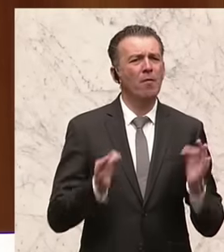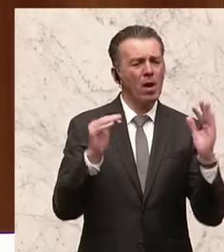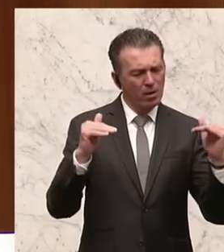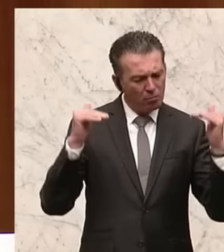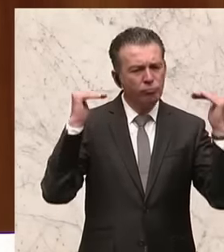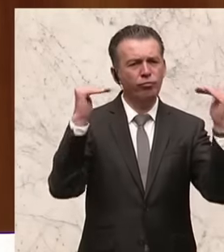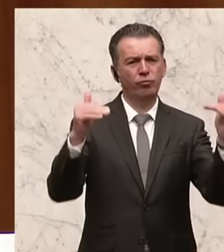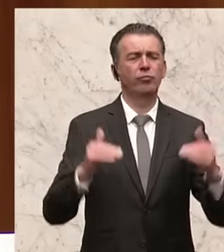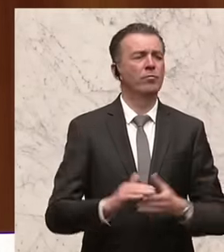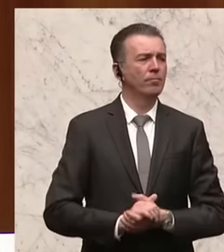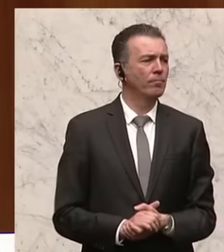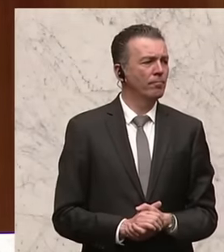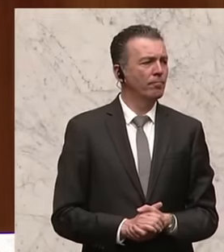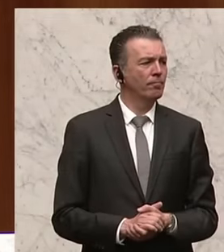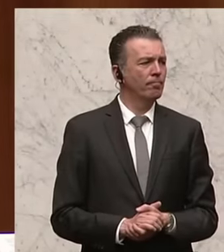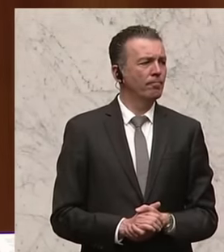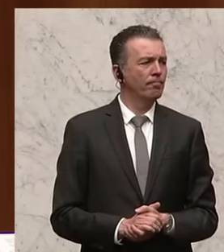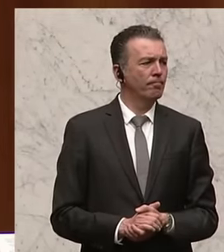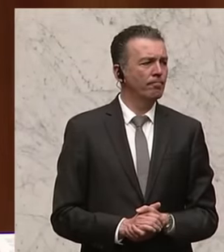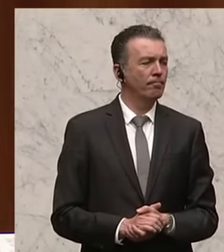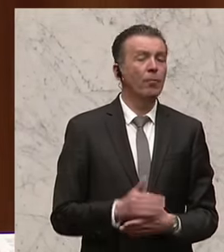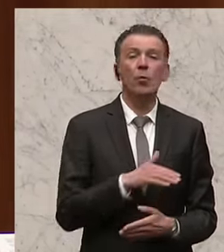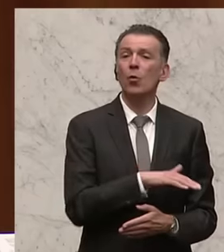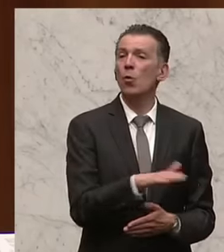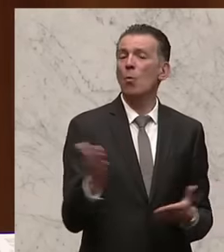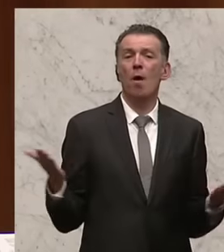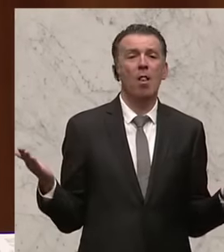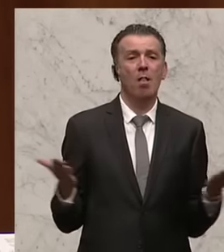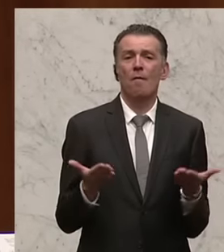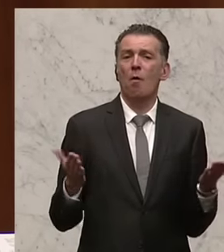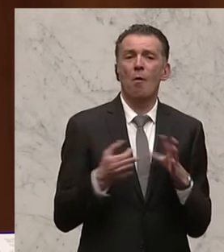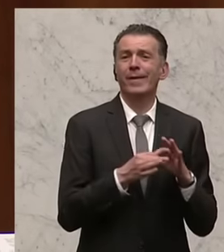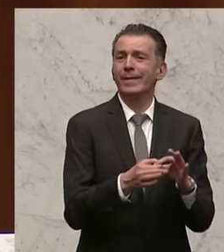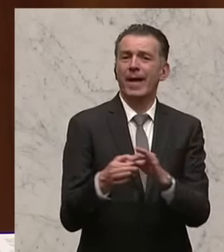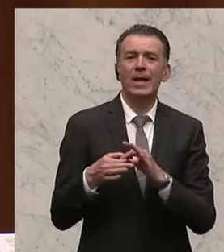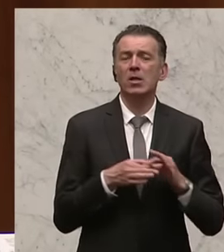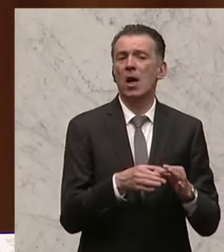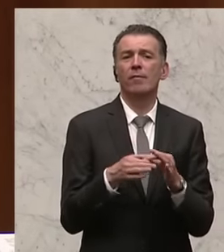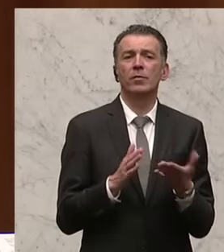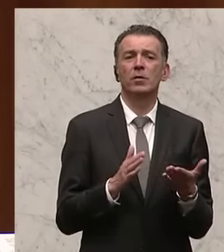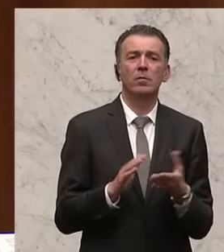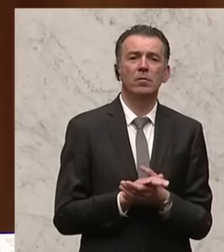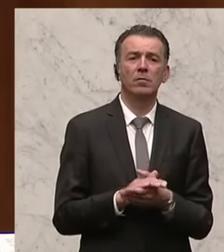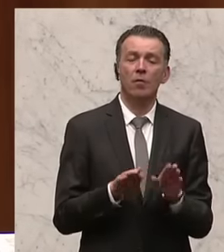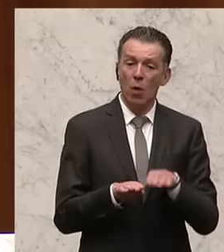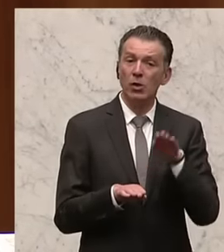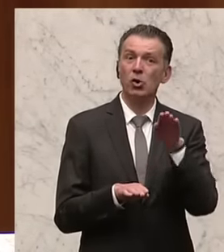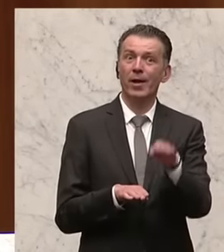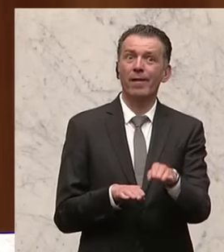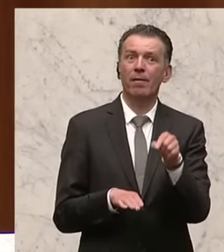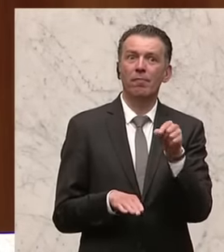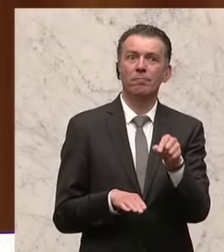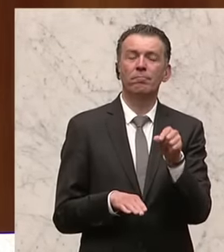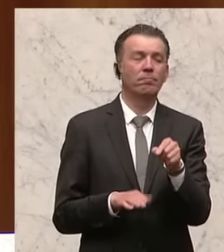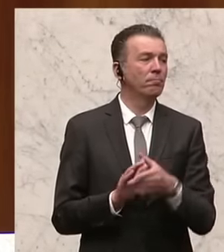Dienst. Und überall dort, wo in unserer Gesellschaft auch gesellschaftlicher Fortschritt